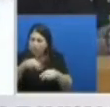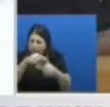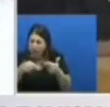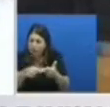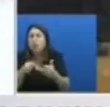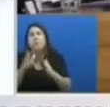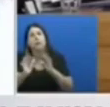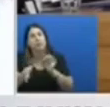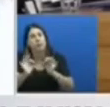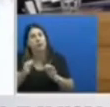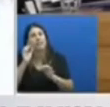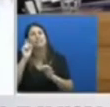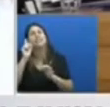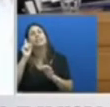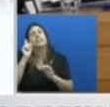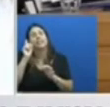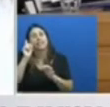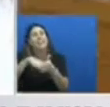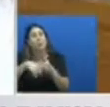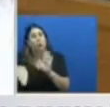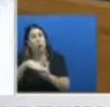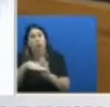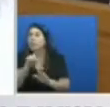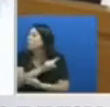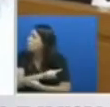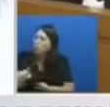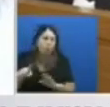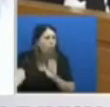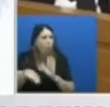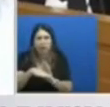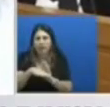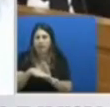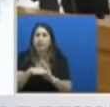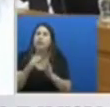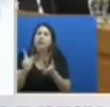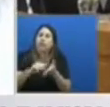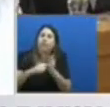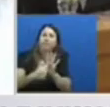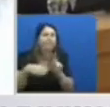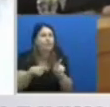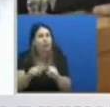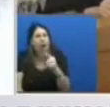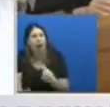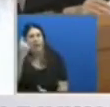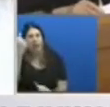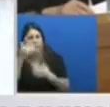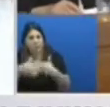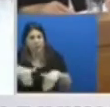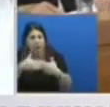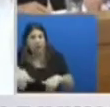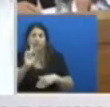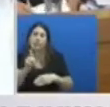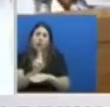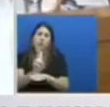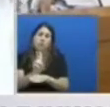שאמר לו נשארה לך עוד דקה וזה הדבר הכי טוב ששמעתי כאן בד בדיוק שזאת אמירה שתי דברים היום צריכים להזכיר לכם למה אסור שהנשיא